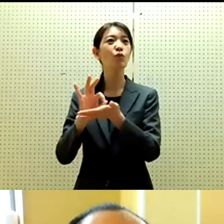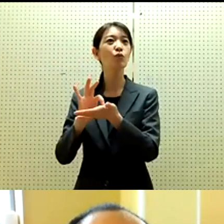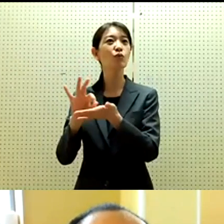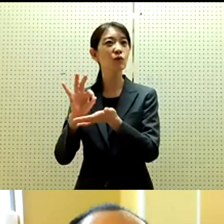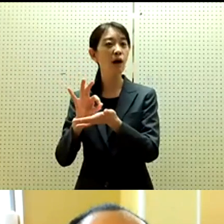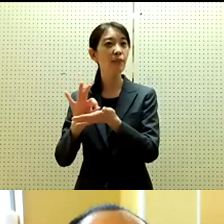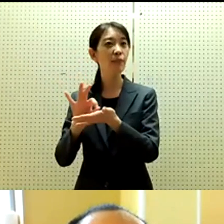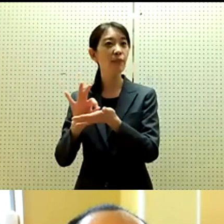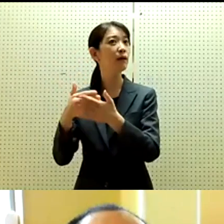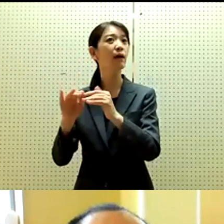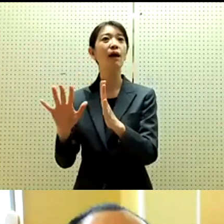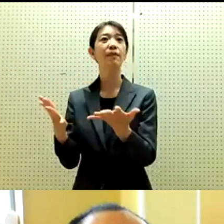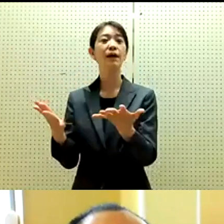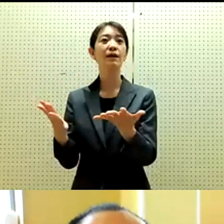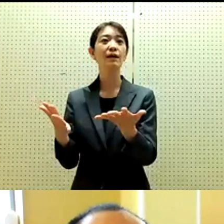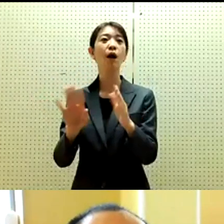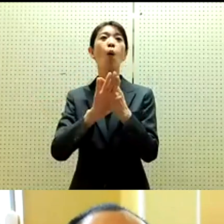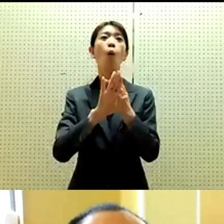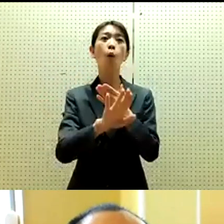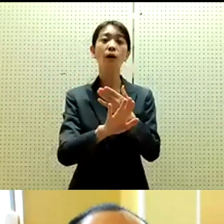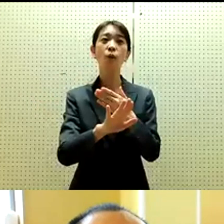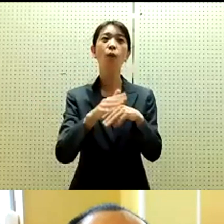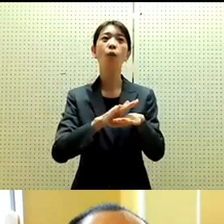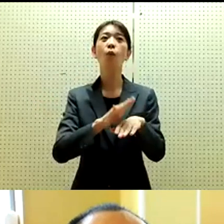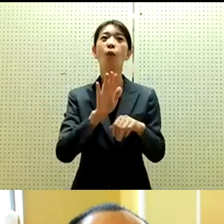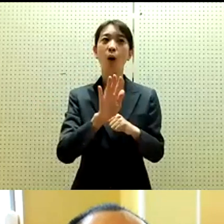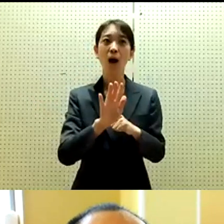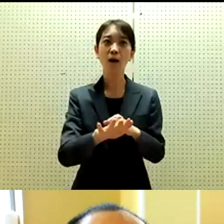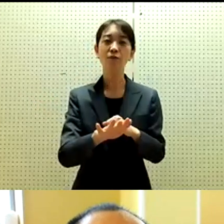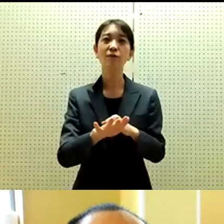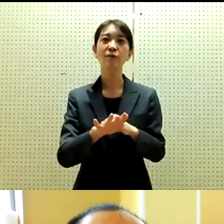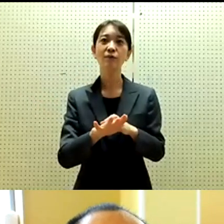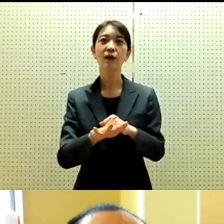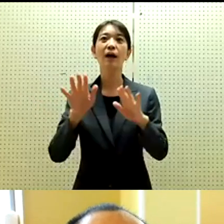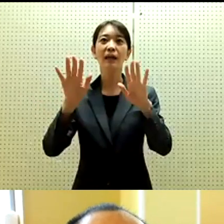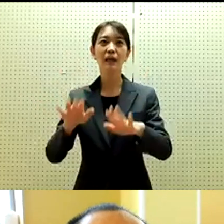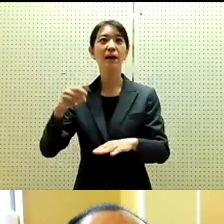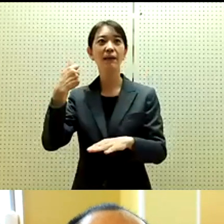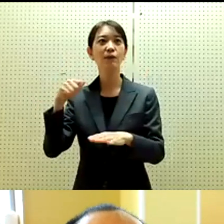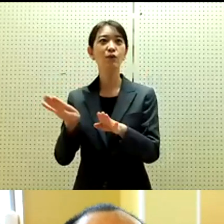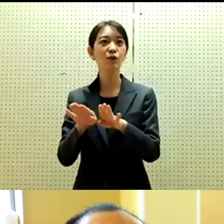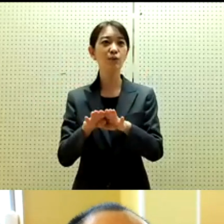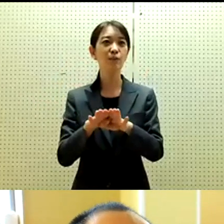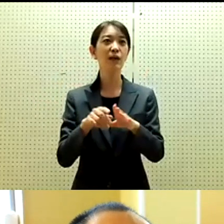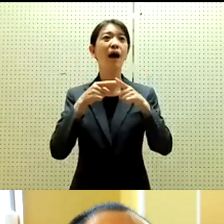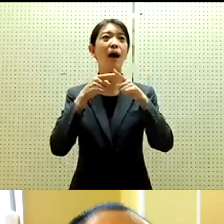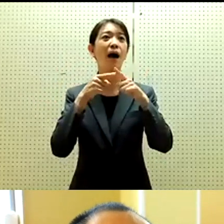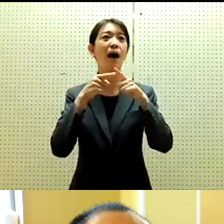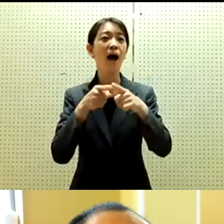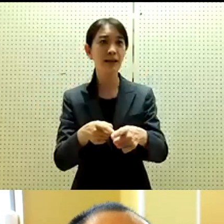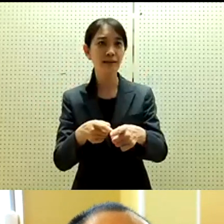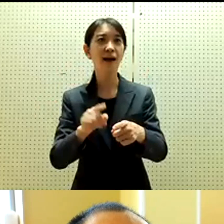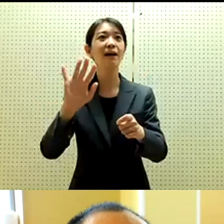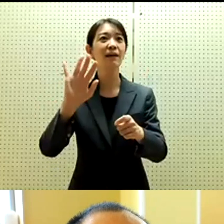ど、あ、これすごいいいので、夏休み始まってからですけど、ね、配信したらなと思いました